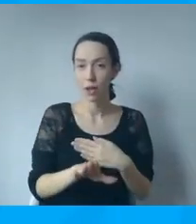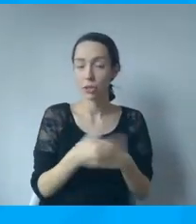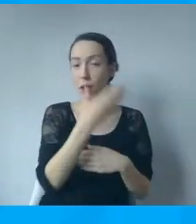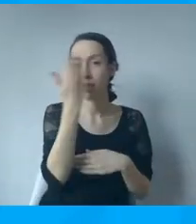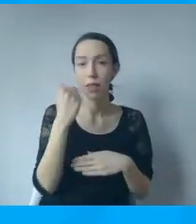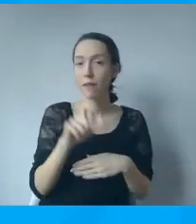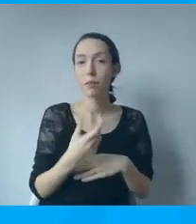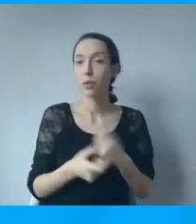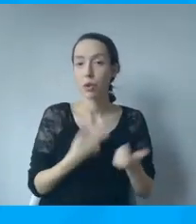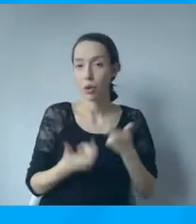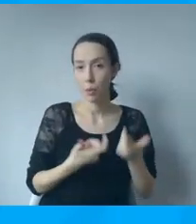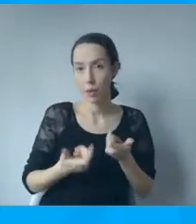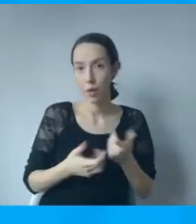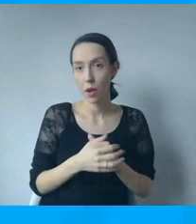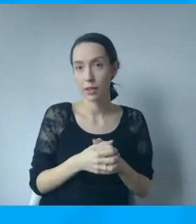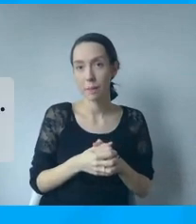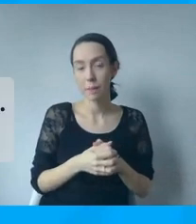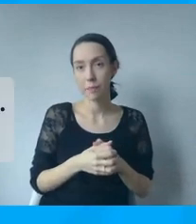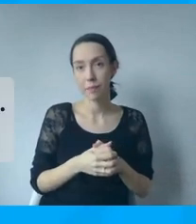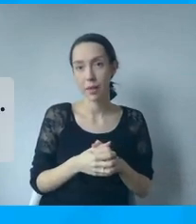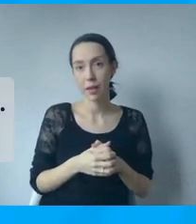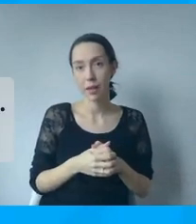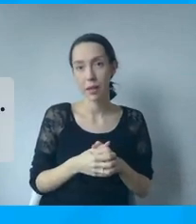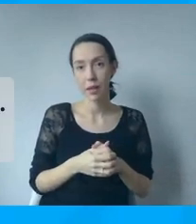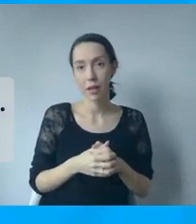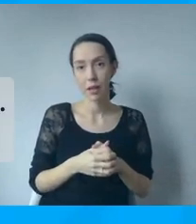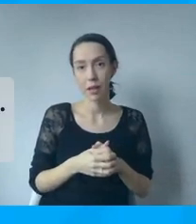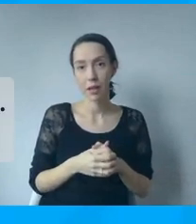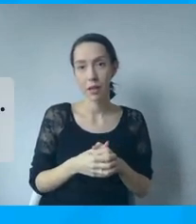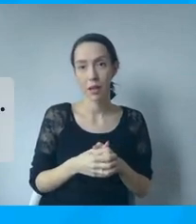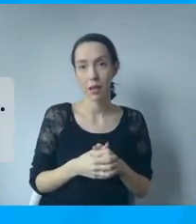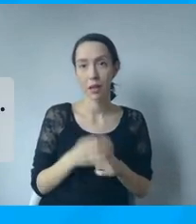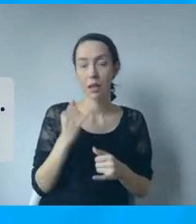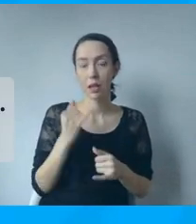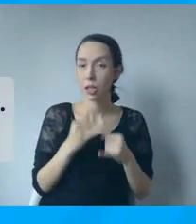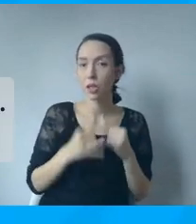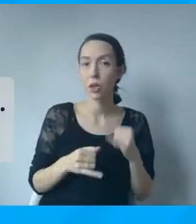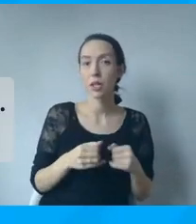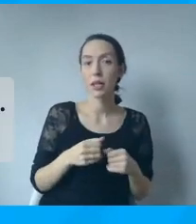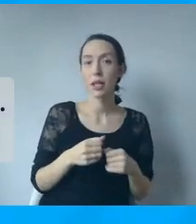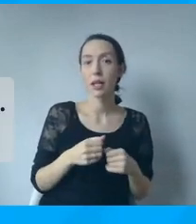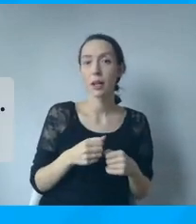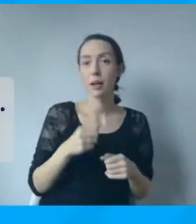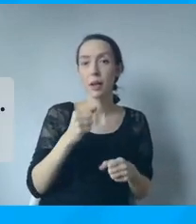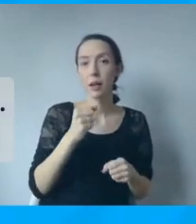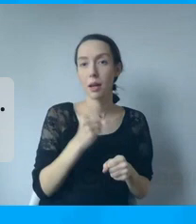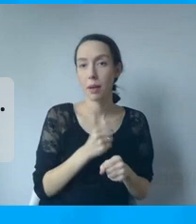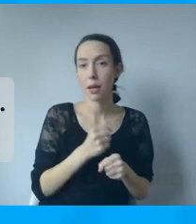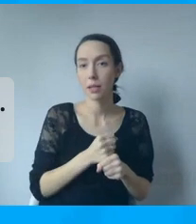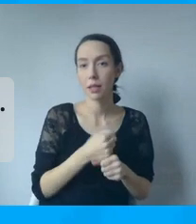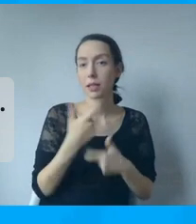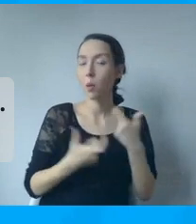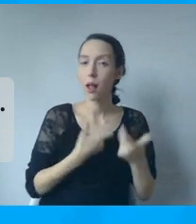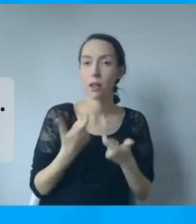co miałeś na myśli, mówiąc te działania oddolne. Jeżeli to jest jakaś taka działalność, która mogłaby być, nie wiem, czy to było robione w